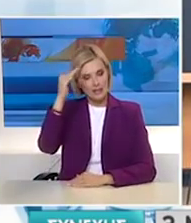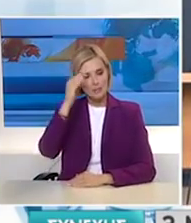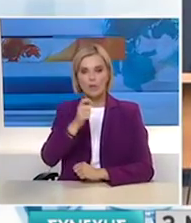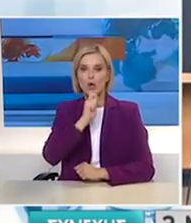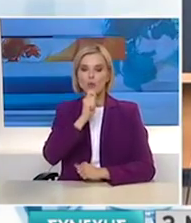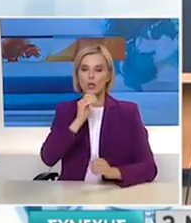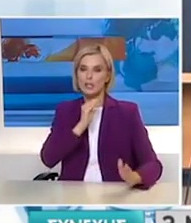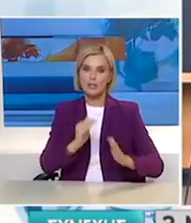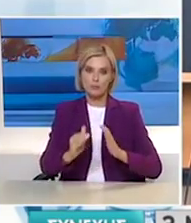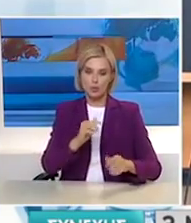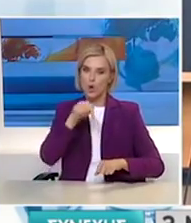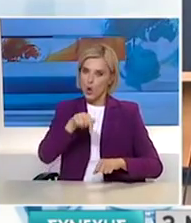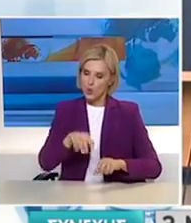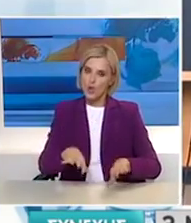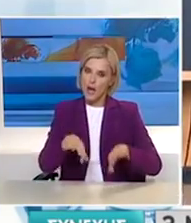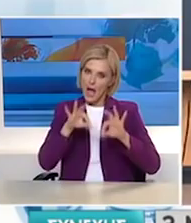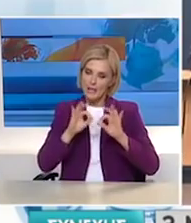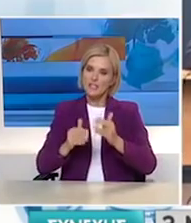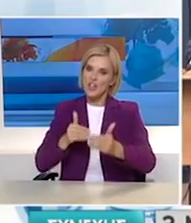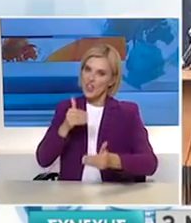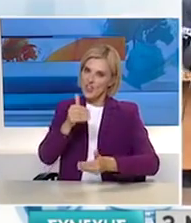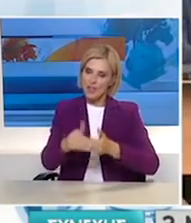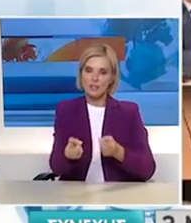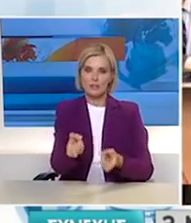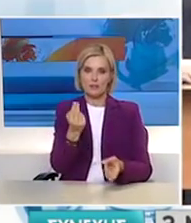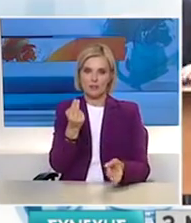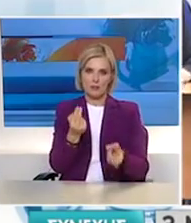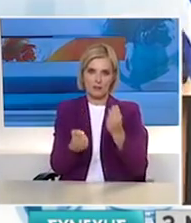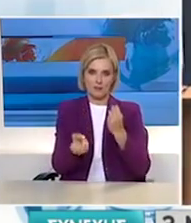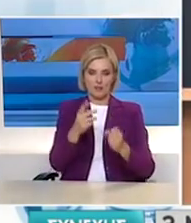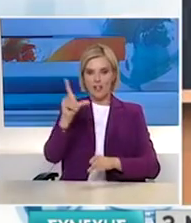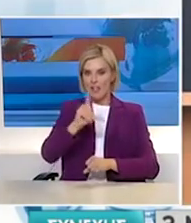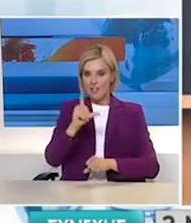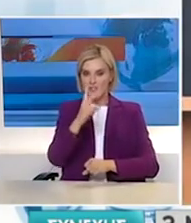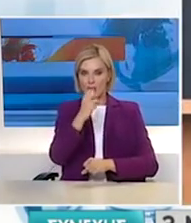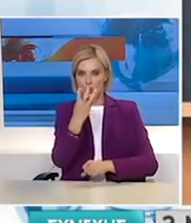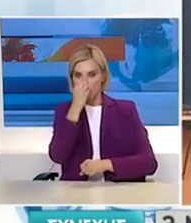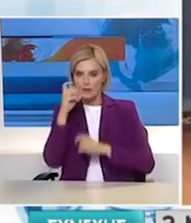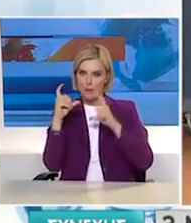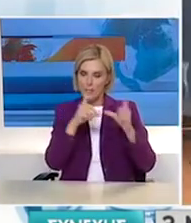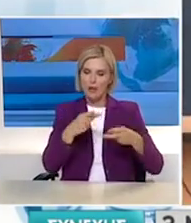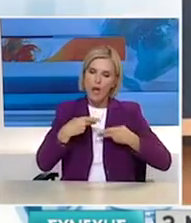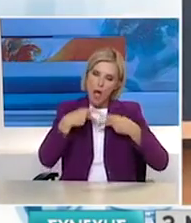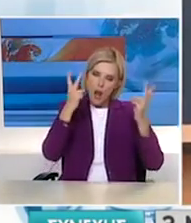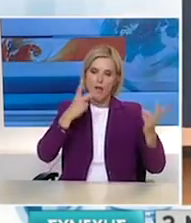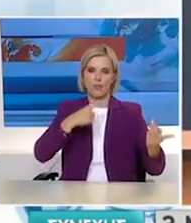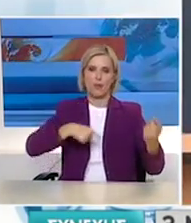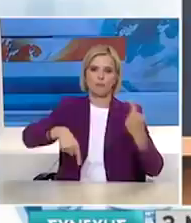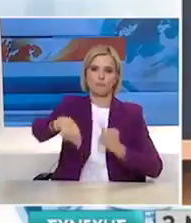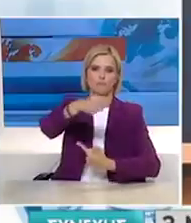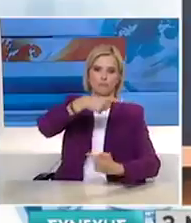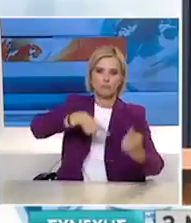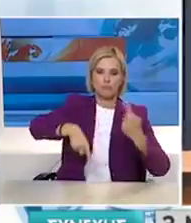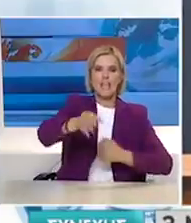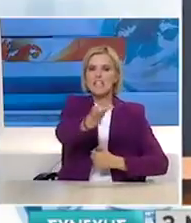Το επόμενο στάδιο της άρσης των μέτρων βρίσκεται πρώτων πυλών. Από τη Δευτέρα 25 Μαΐου επιτρέπεται η μετακίνηση από και προς τα νησιά,